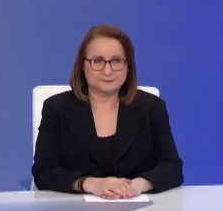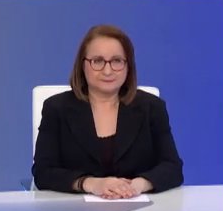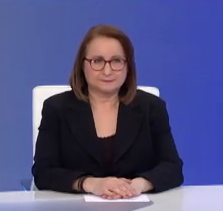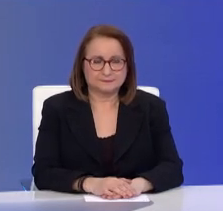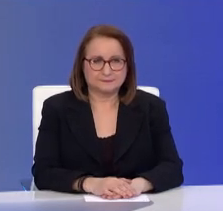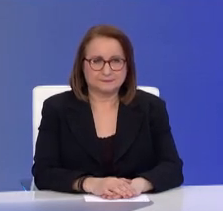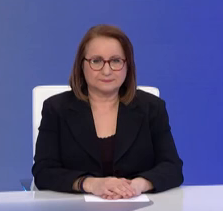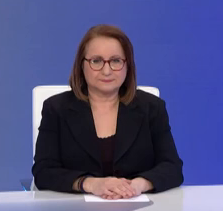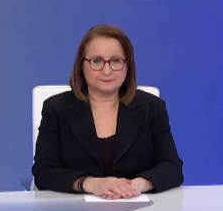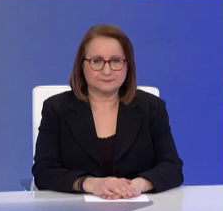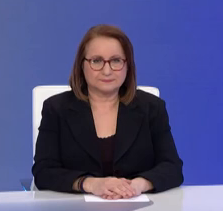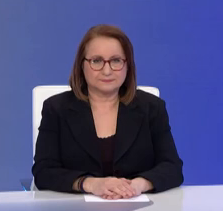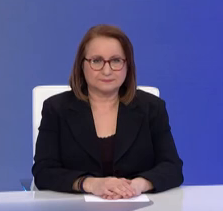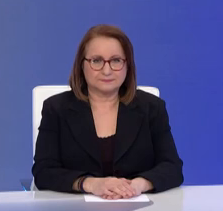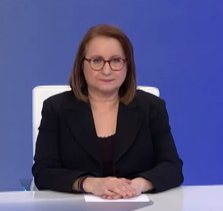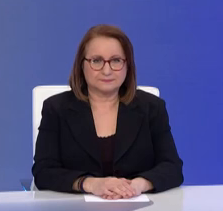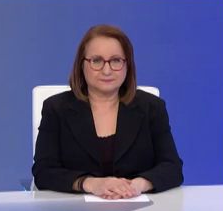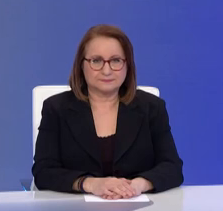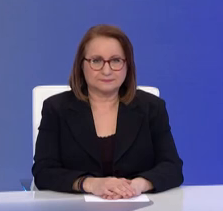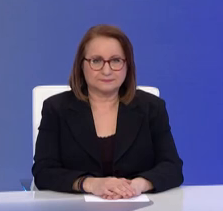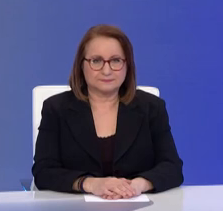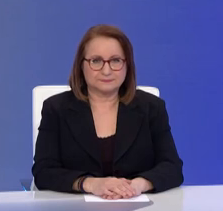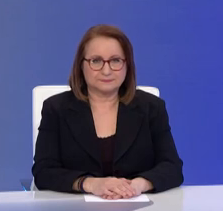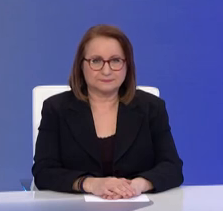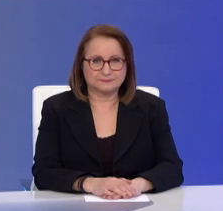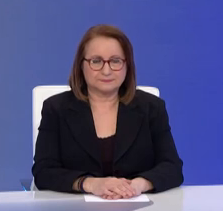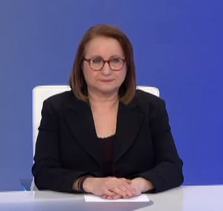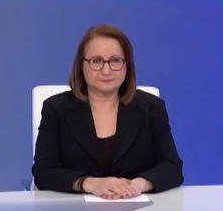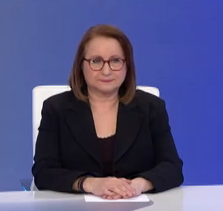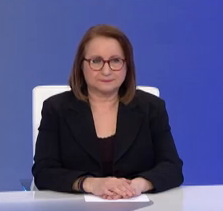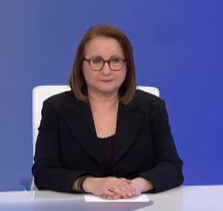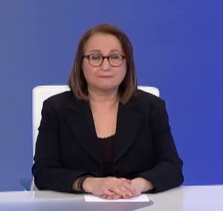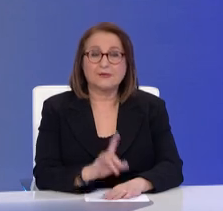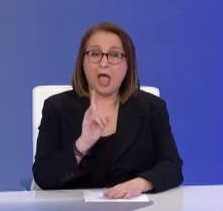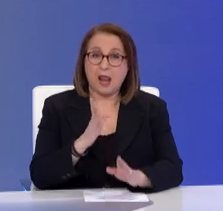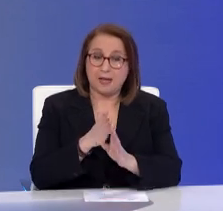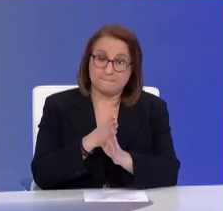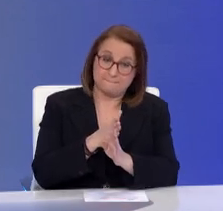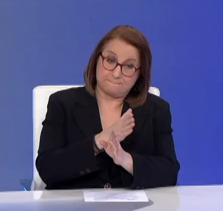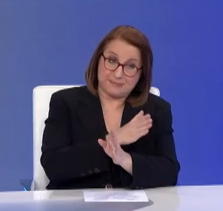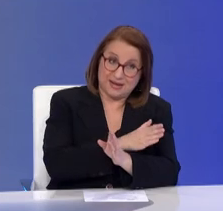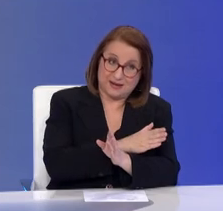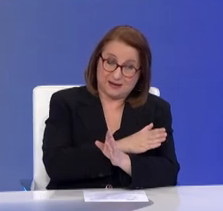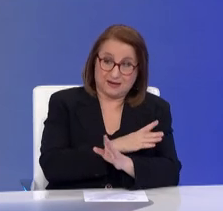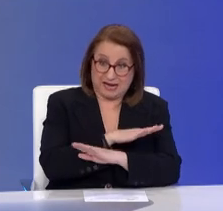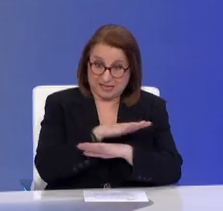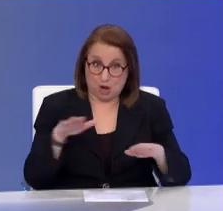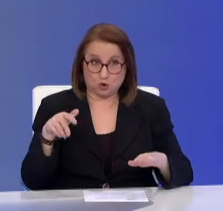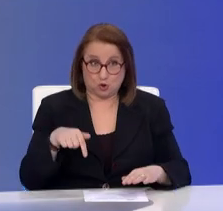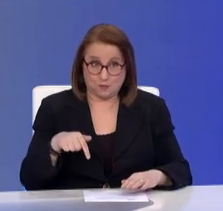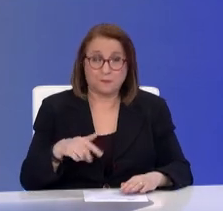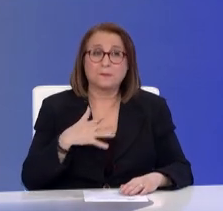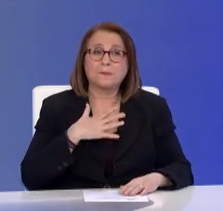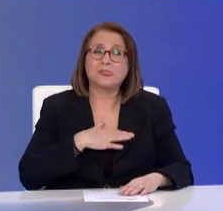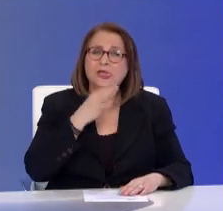for the year 2021 has been completed. But before I end this session, I'd